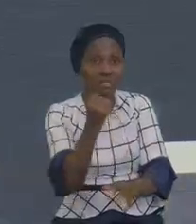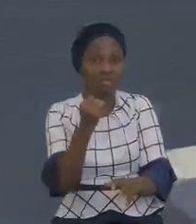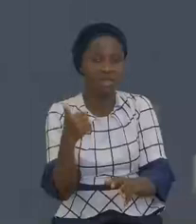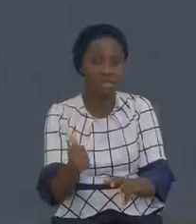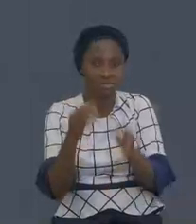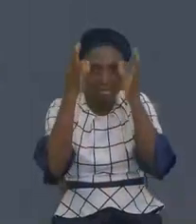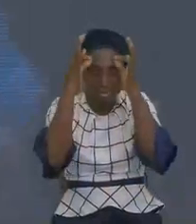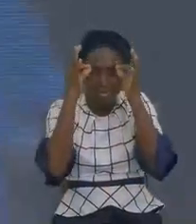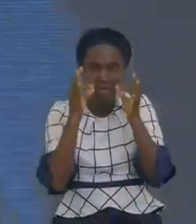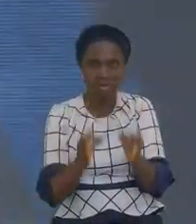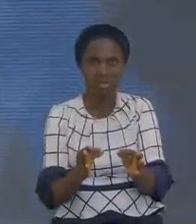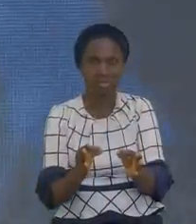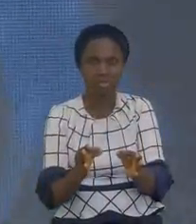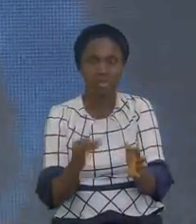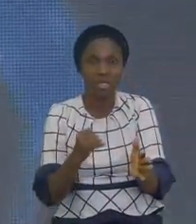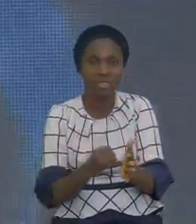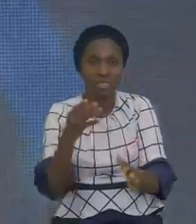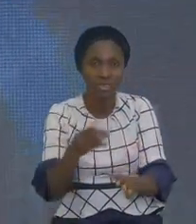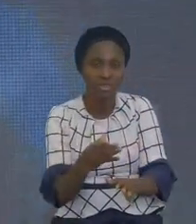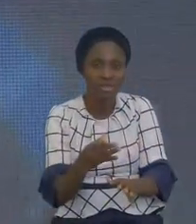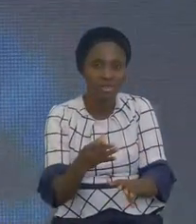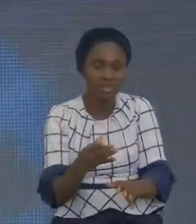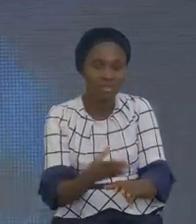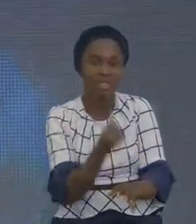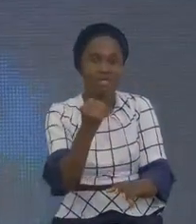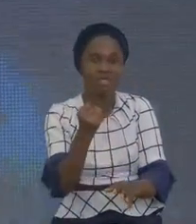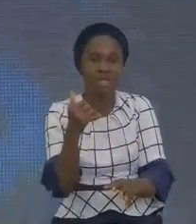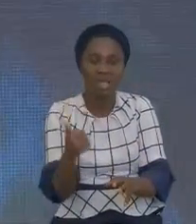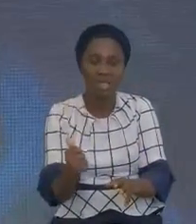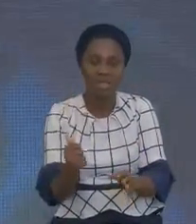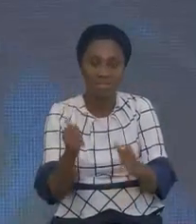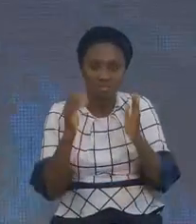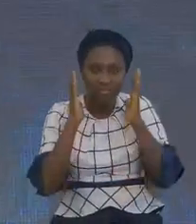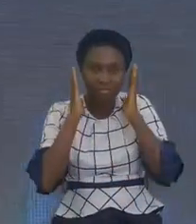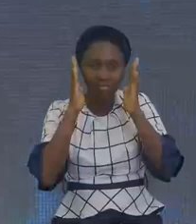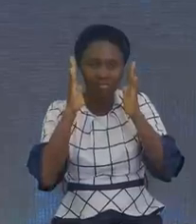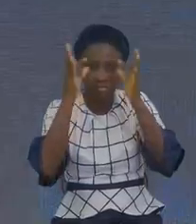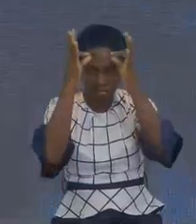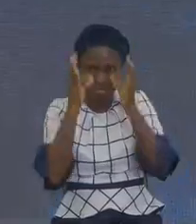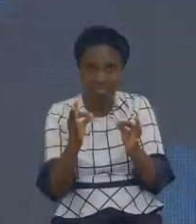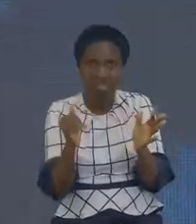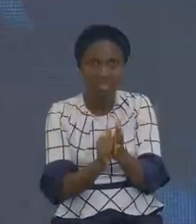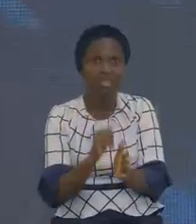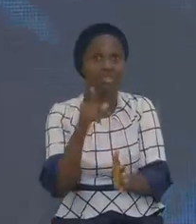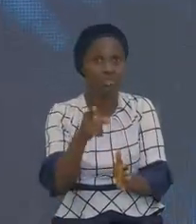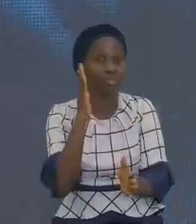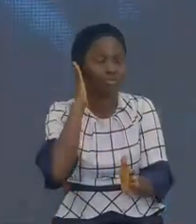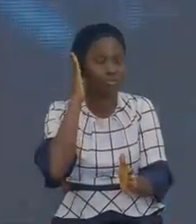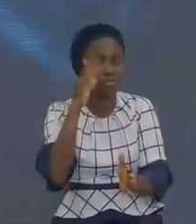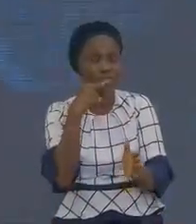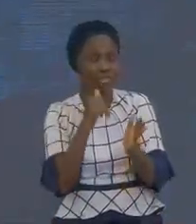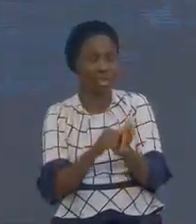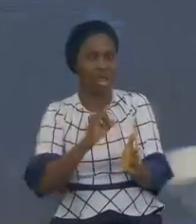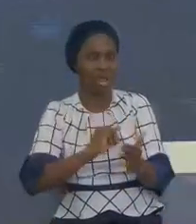Il faut une dédicace. Et tu pourras dire, je fais le pas en avant à tout